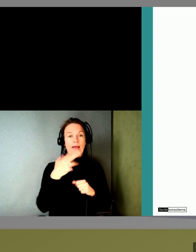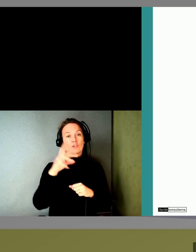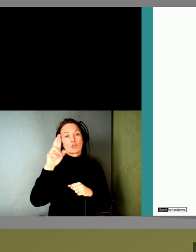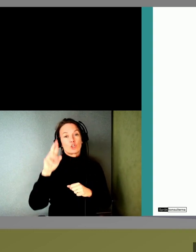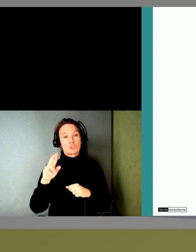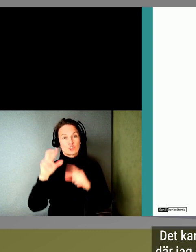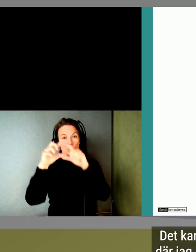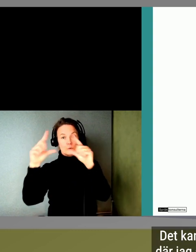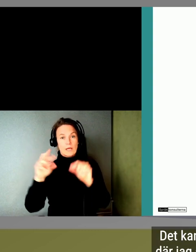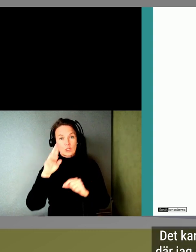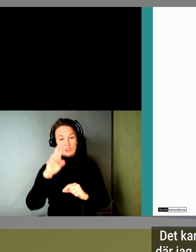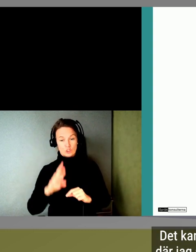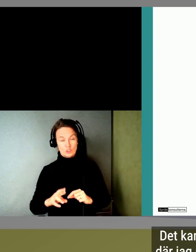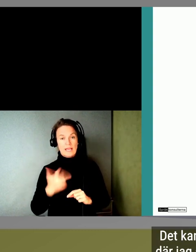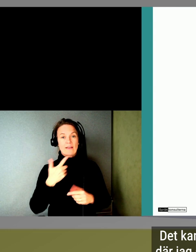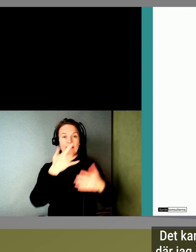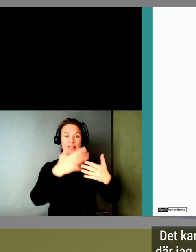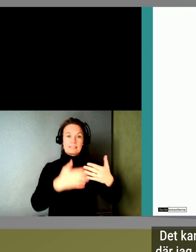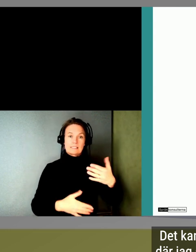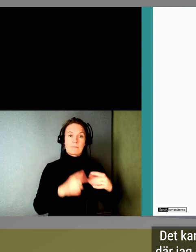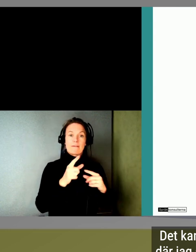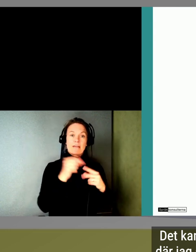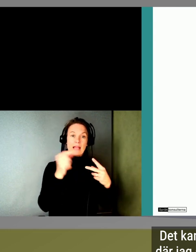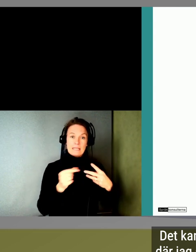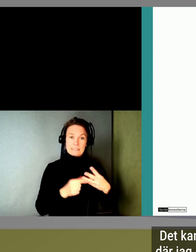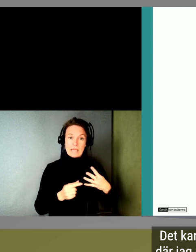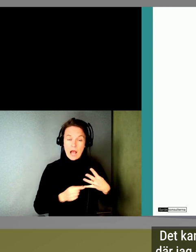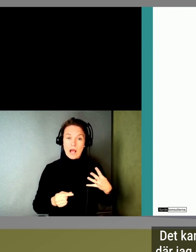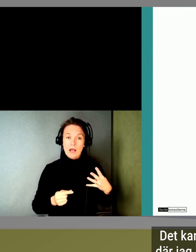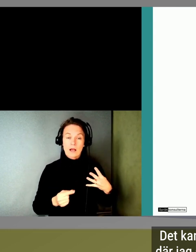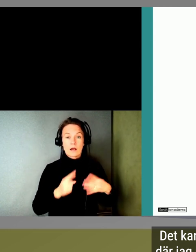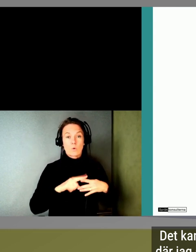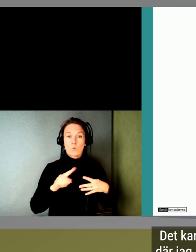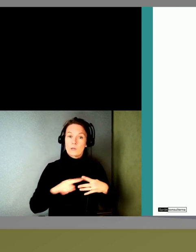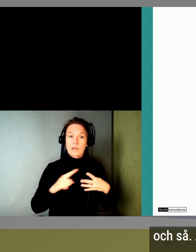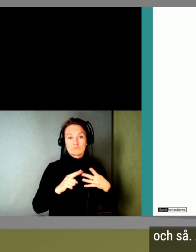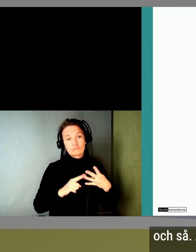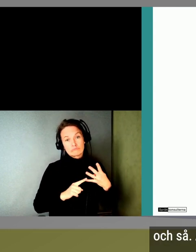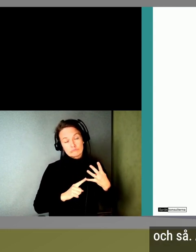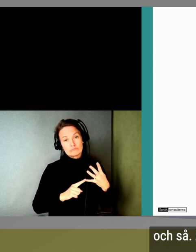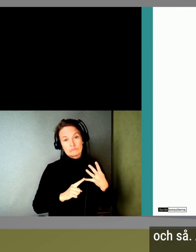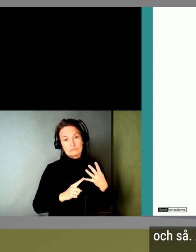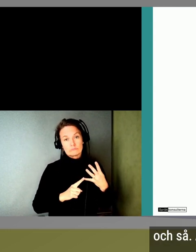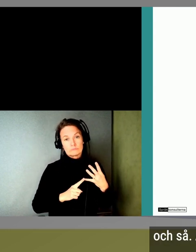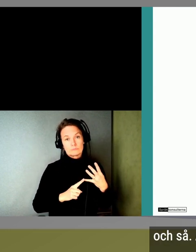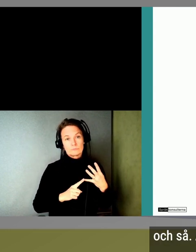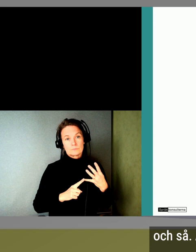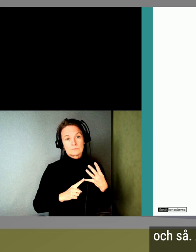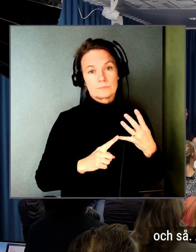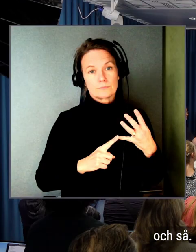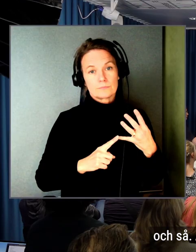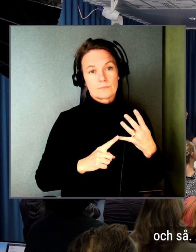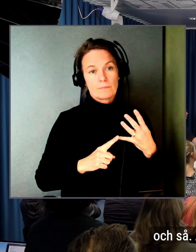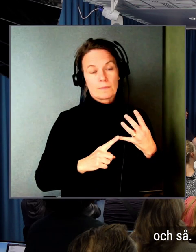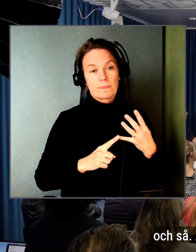kryssrutor det kan vara listor med valmöjligheter det jag ska välja mellan olika alternativ och så eh